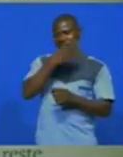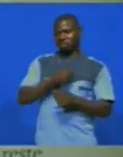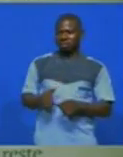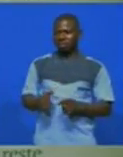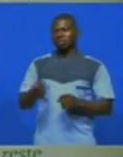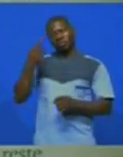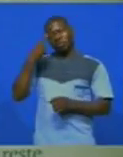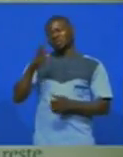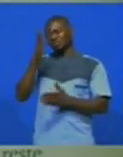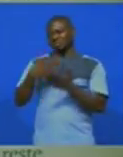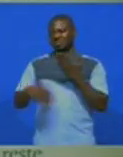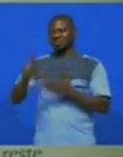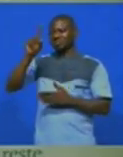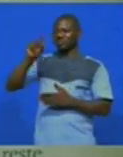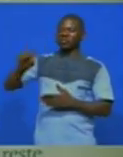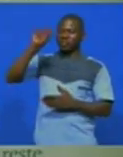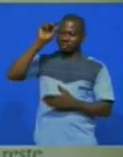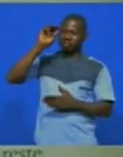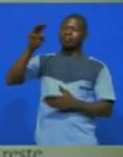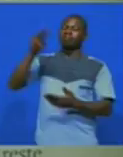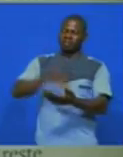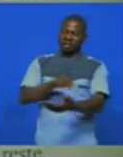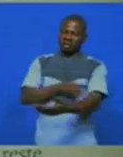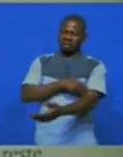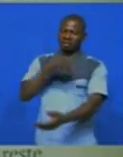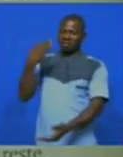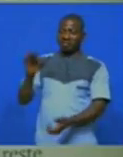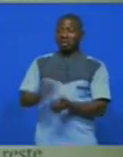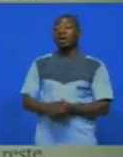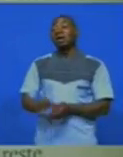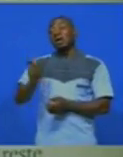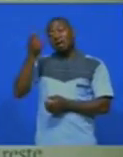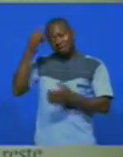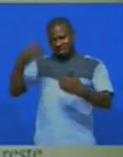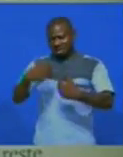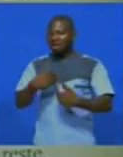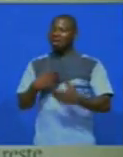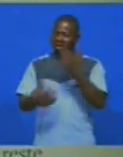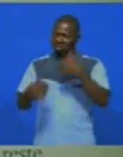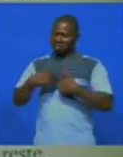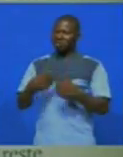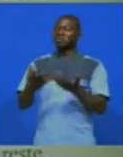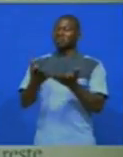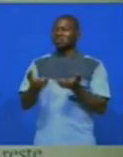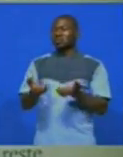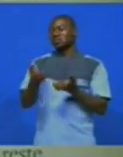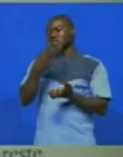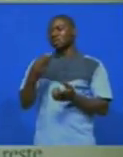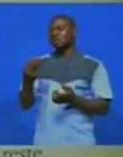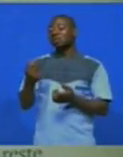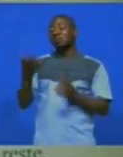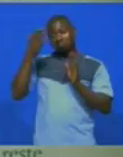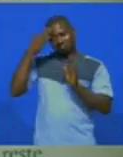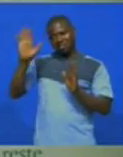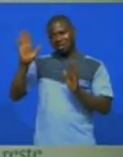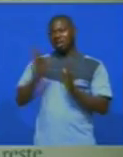CFA, selon le CFOP. Est-ce parce que l'État a besoin d'argent et les 18 000 milliards du PNDS? Série d'interrogations soulevées